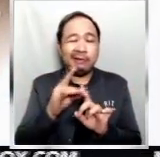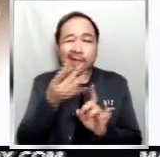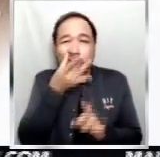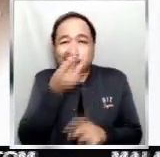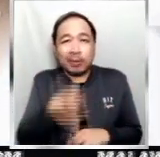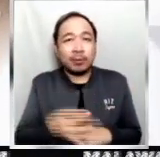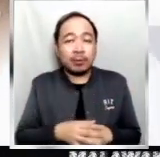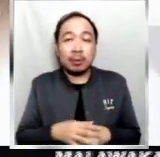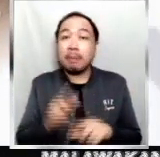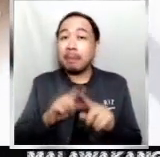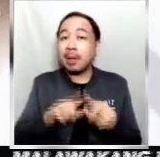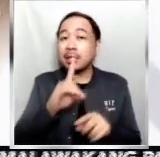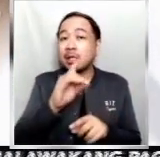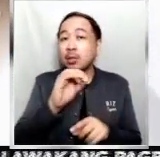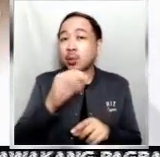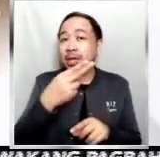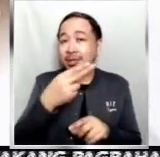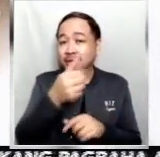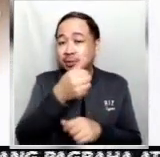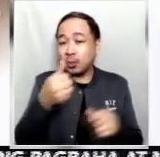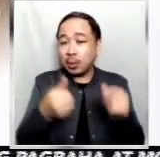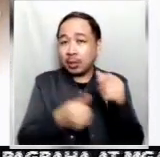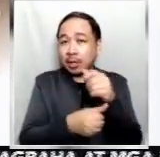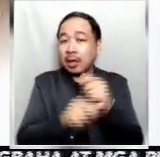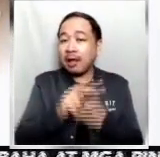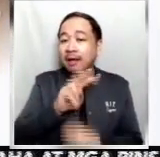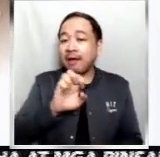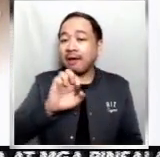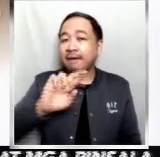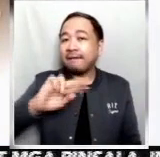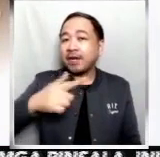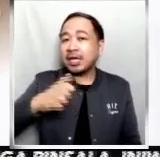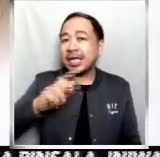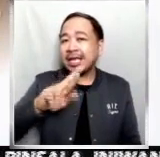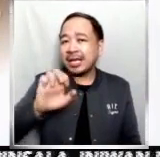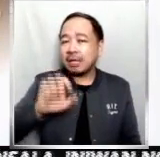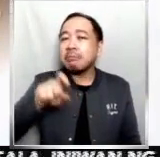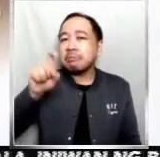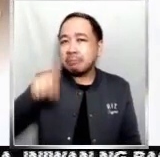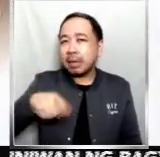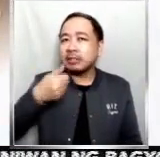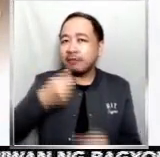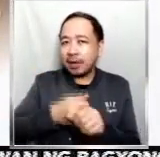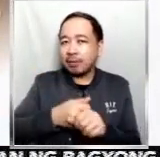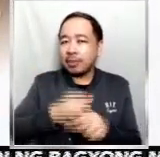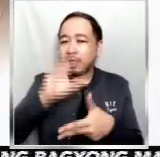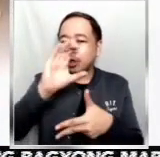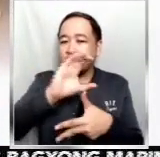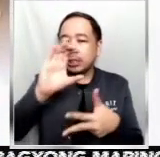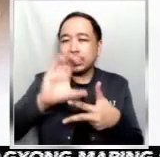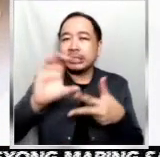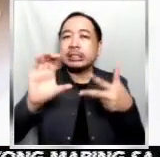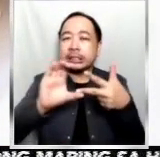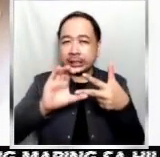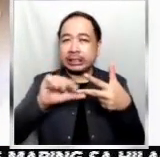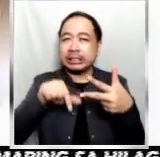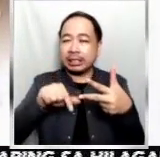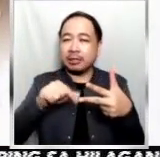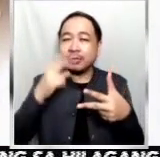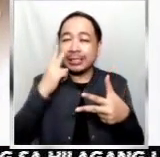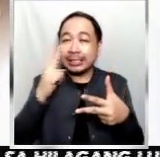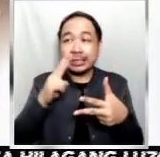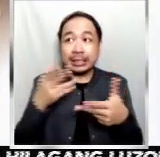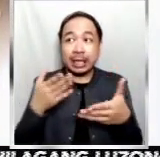spokesperson Undersecretary Maria Rosario Vergere, kailangan pa rin sumunod sa 3Cs framework o pag-iwas sa close, crowded at